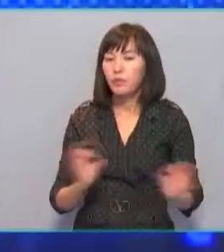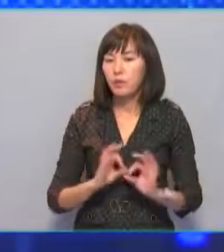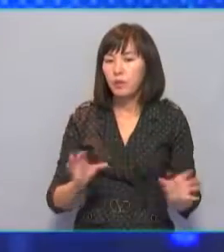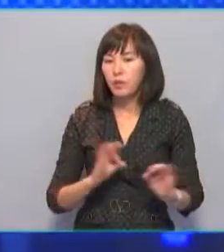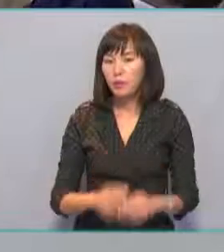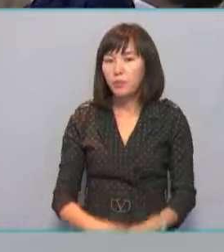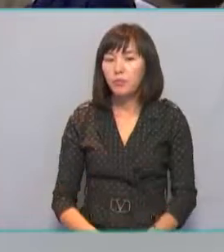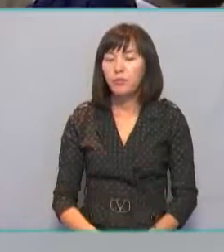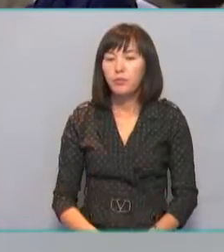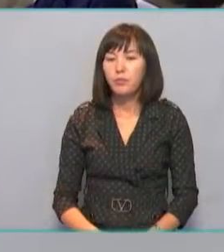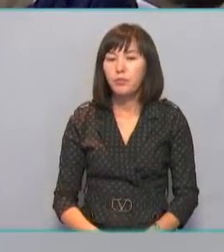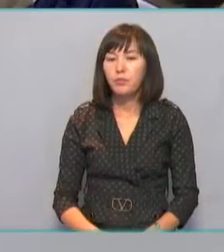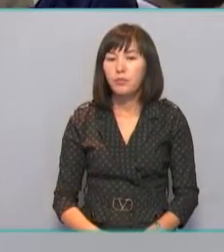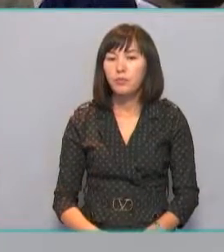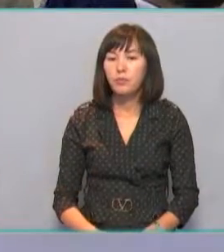етті.